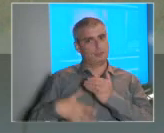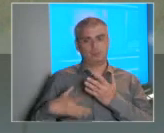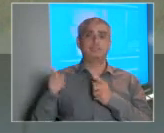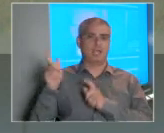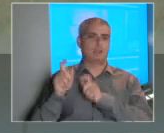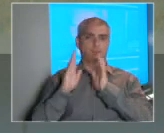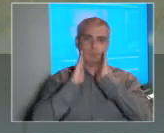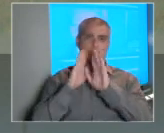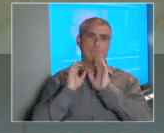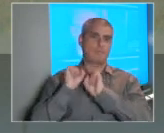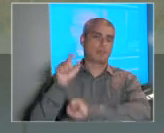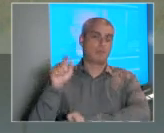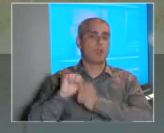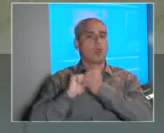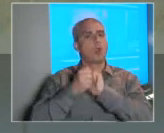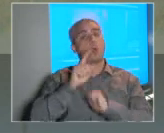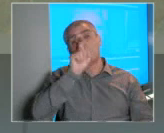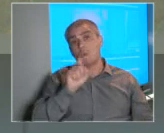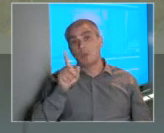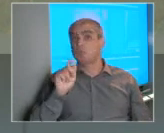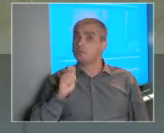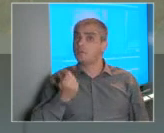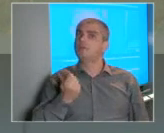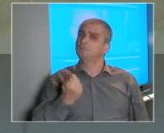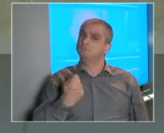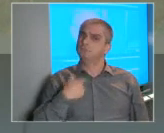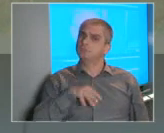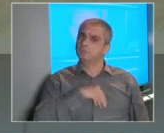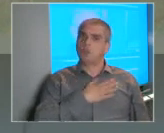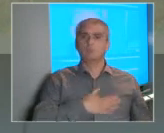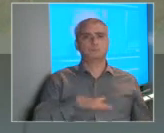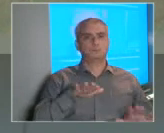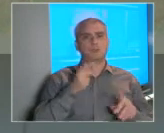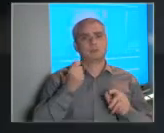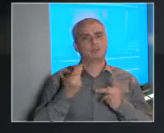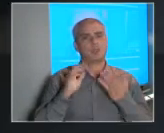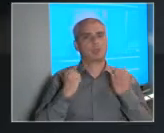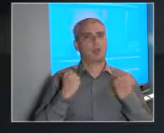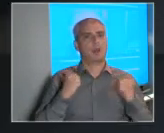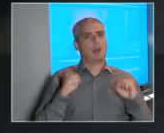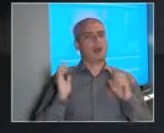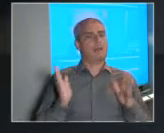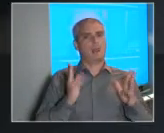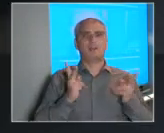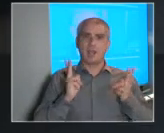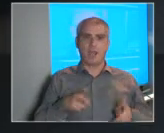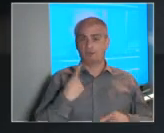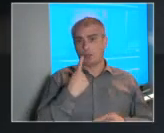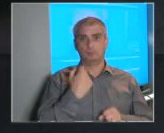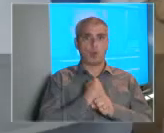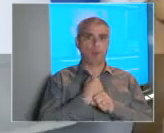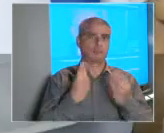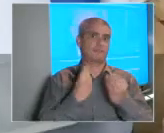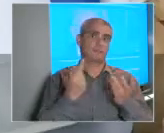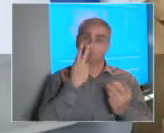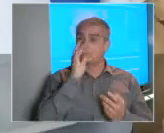אלה אנשים שנאמנים לו, או שאולי הוא דווקא כן היה רוצה ממשלה טיפה יותר ליברלית, כדי לאפשר לעצמו לעשות